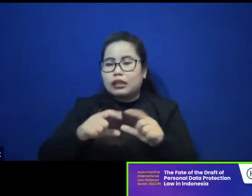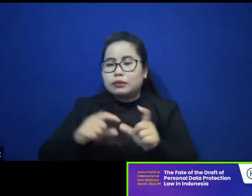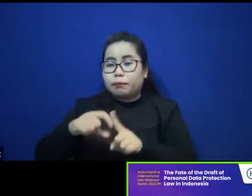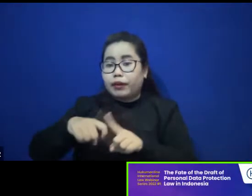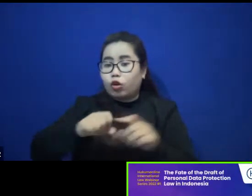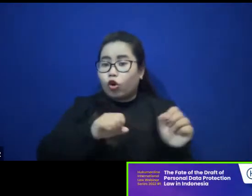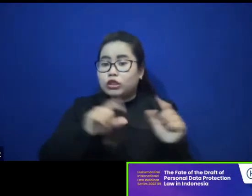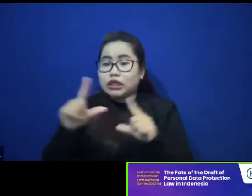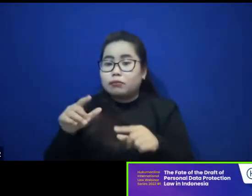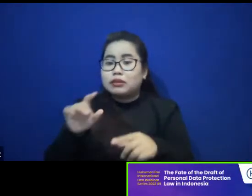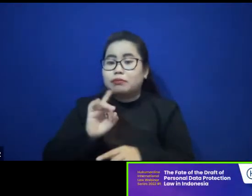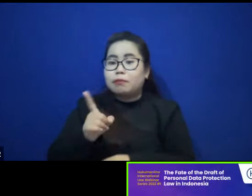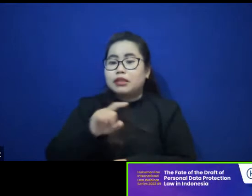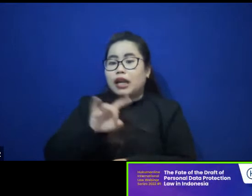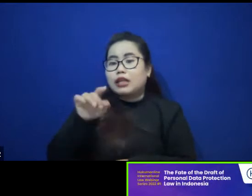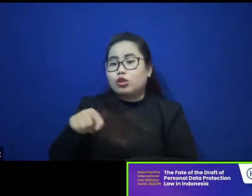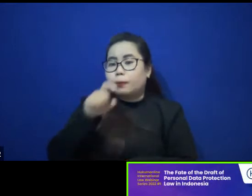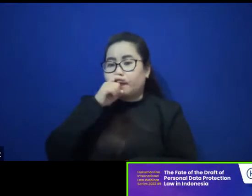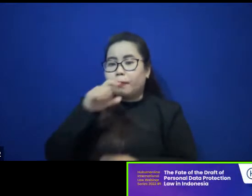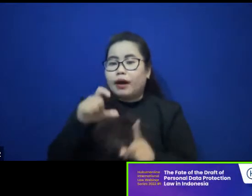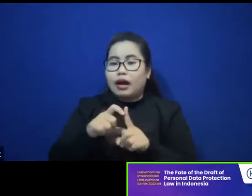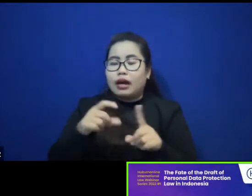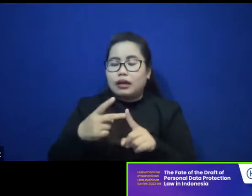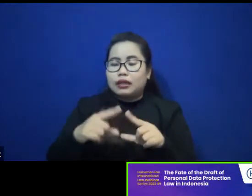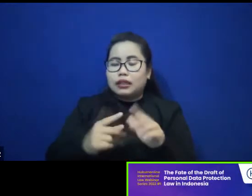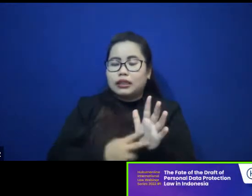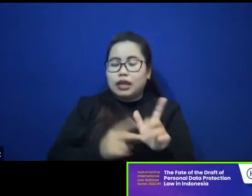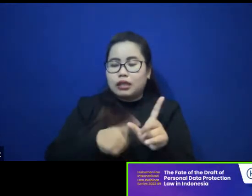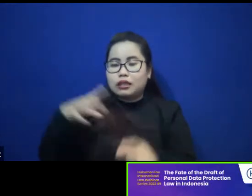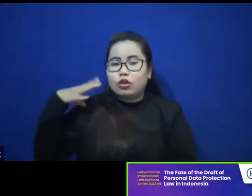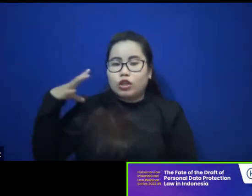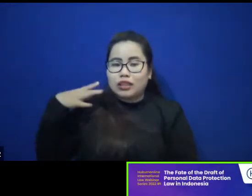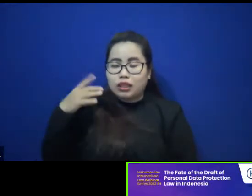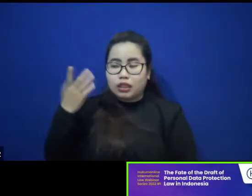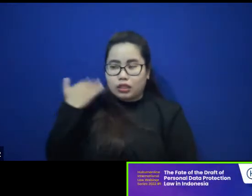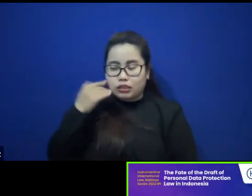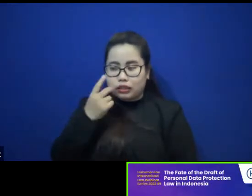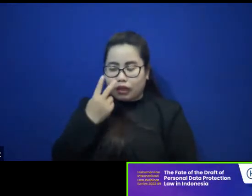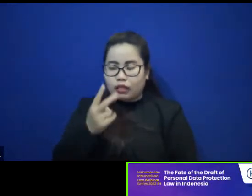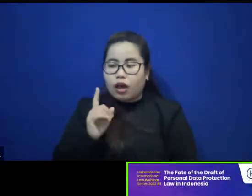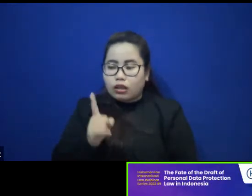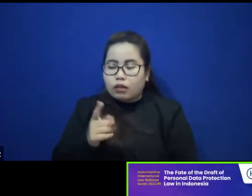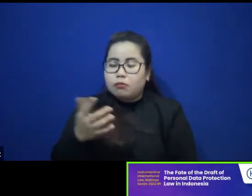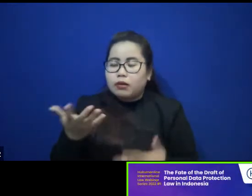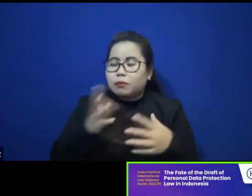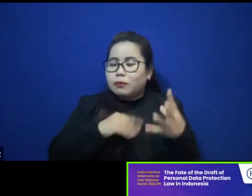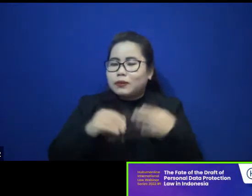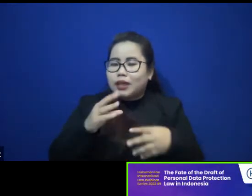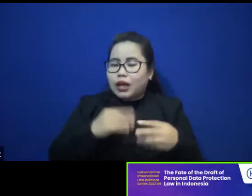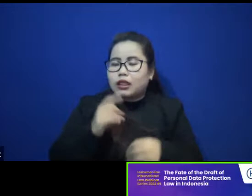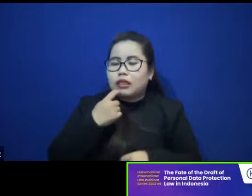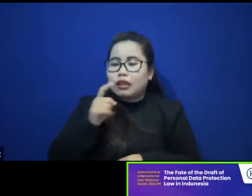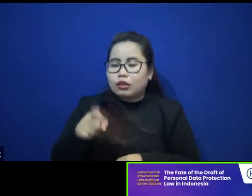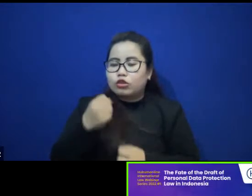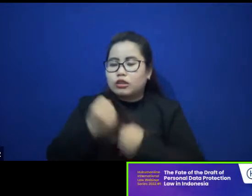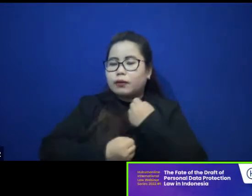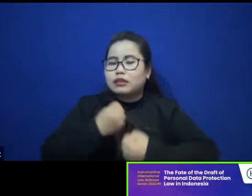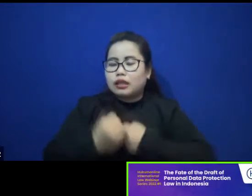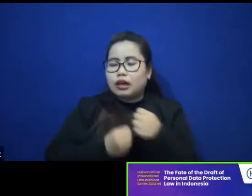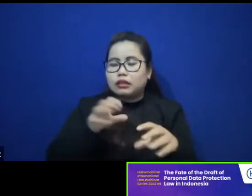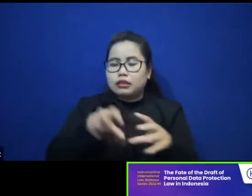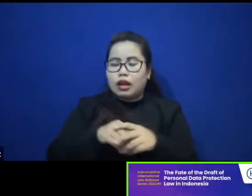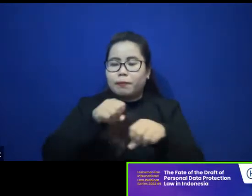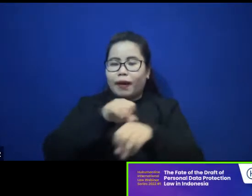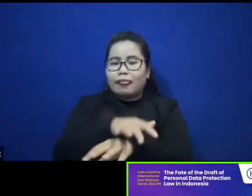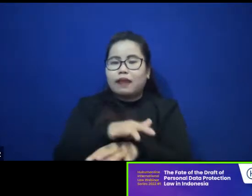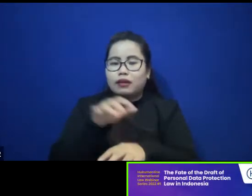pada ini adalah dosen juga dan tadi am kerasa ketika berbicara antara lain bagaimana Am itu diimplementasikan dalam dalam